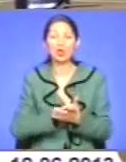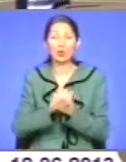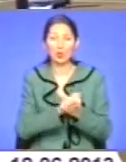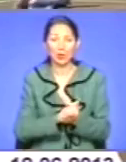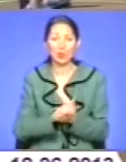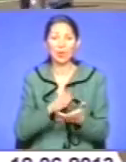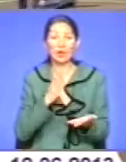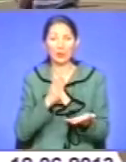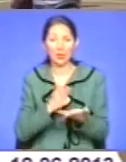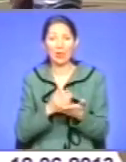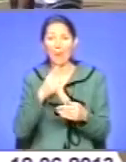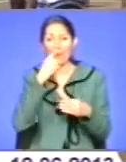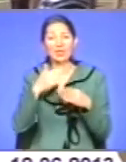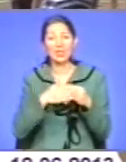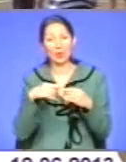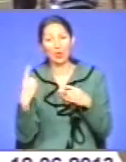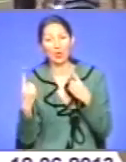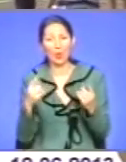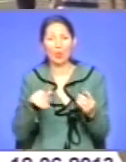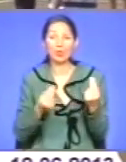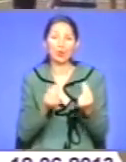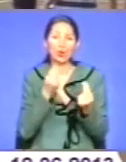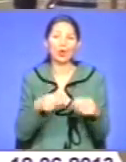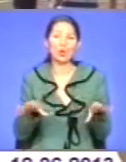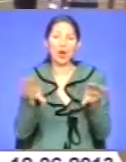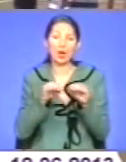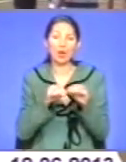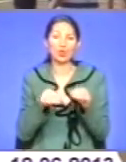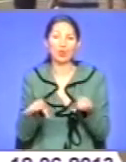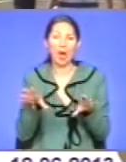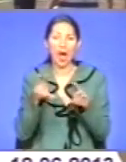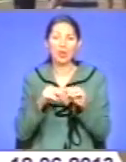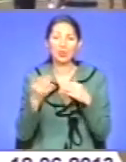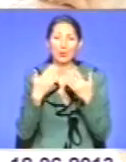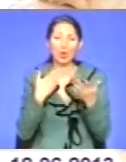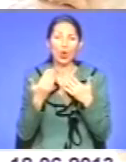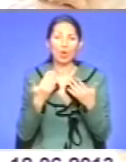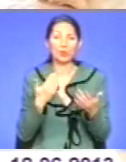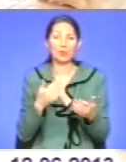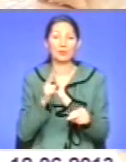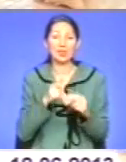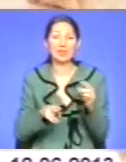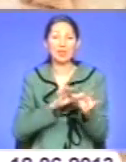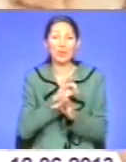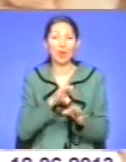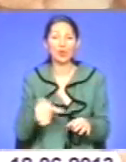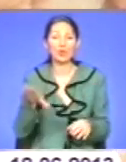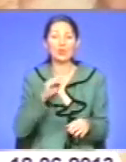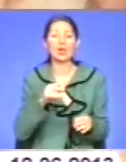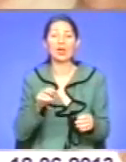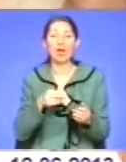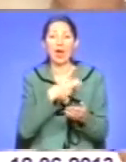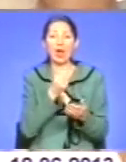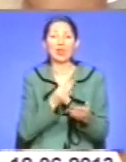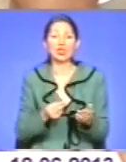з другим, і ми вже потім жартуємо разом спілкуємось. У кінці проекту усі творчі роботи,